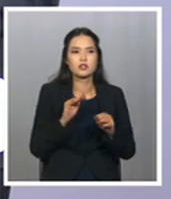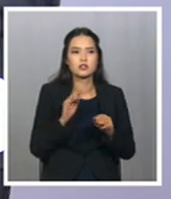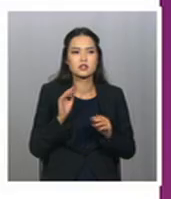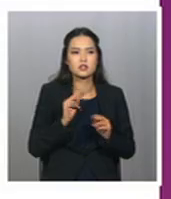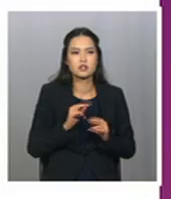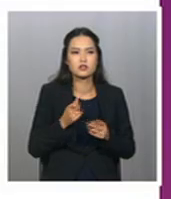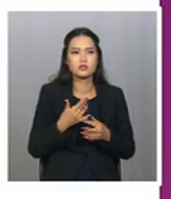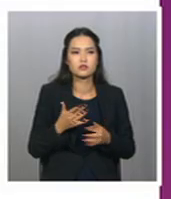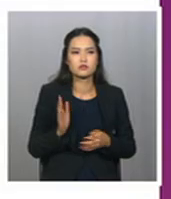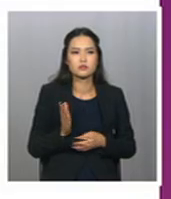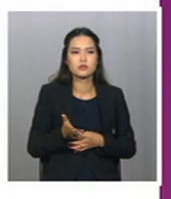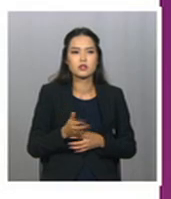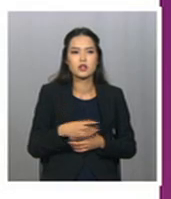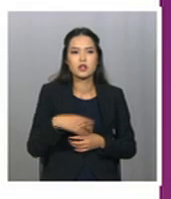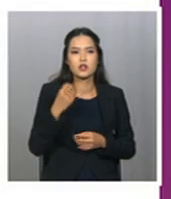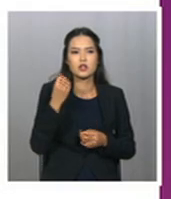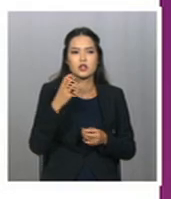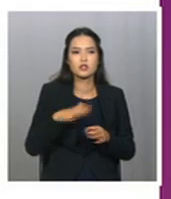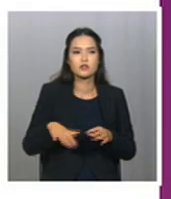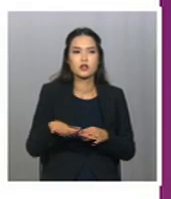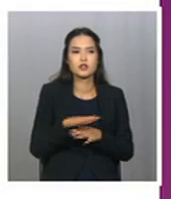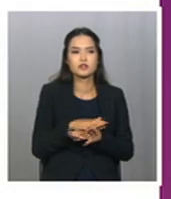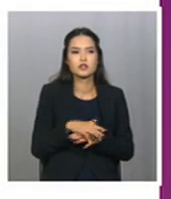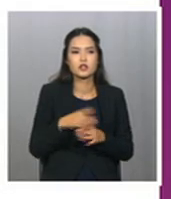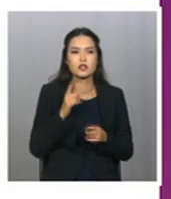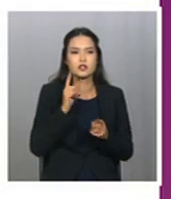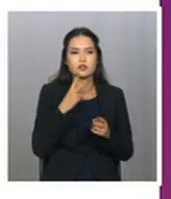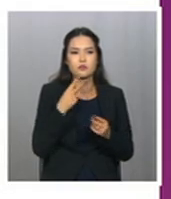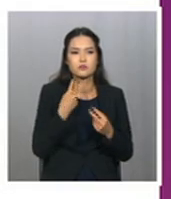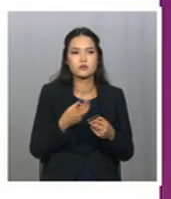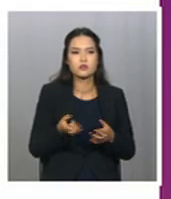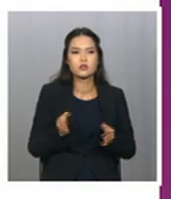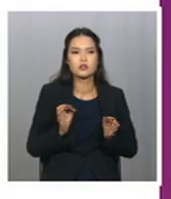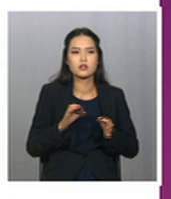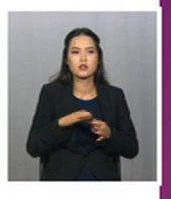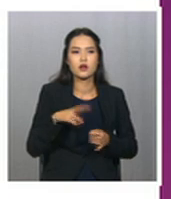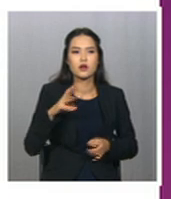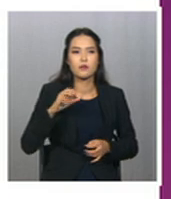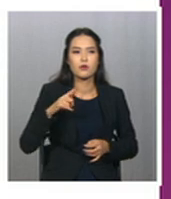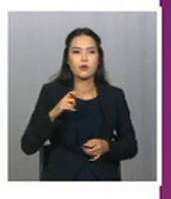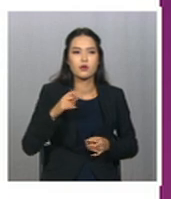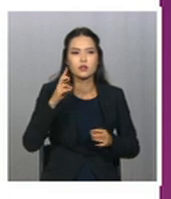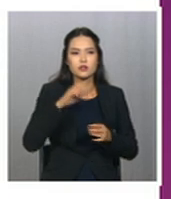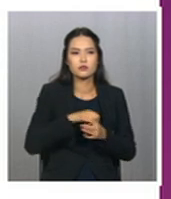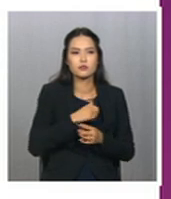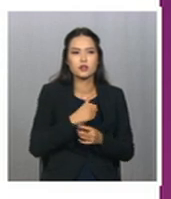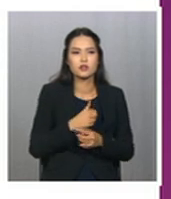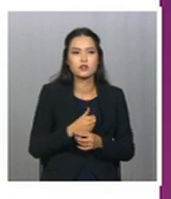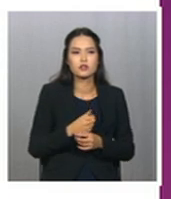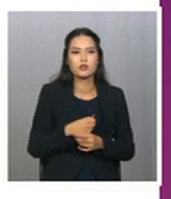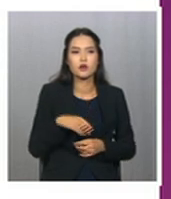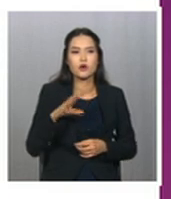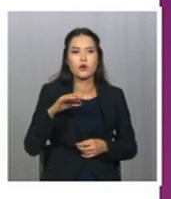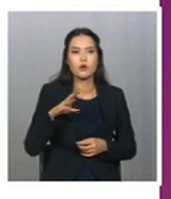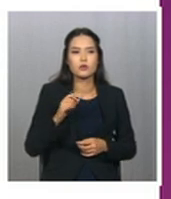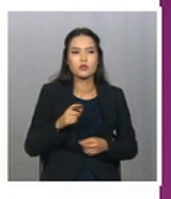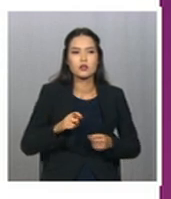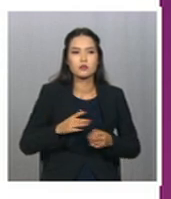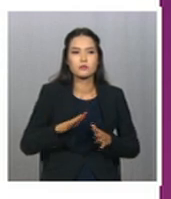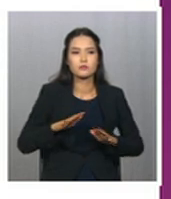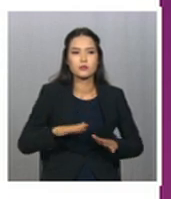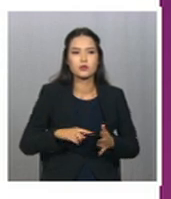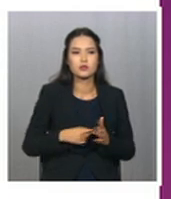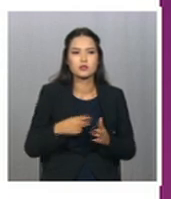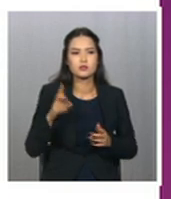болды. Еуразия кеңістігінде қалыптасқан Моңғол империясы мен одан бөлінген мемлекеттердің басқару